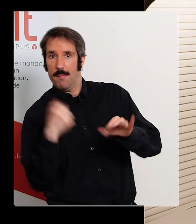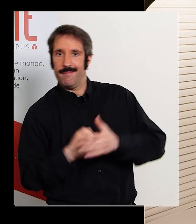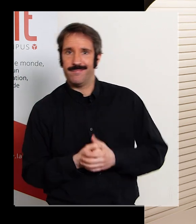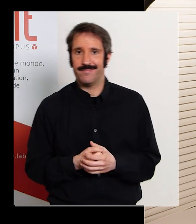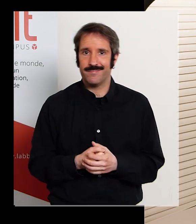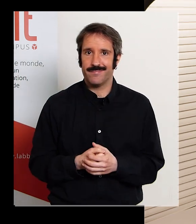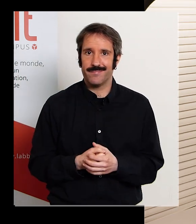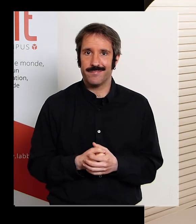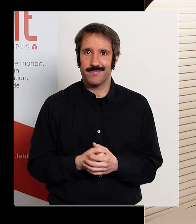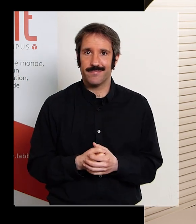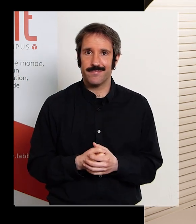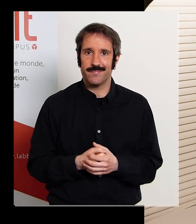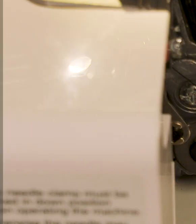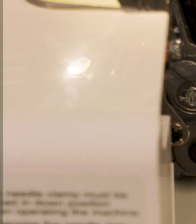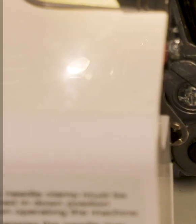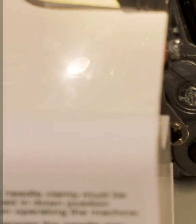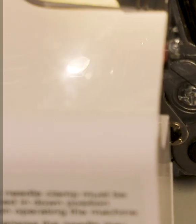jaune.